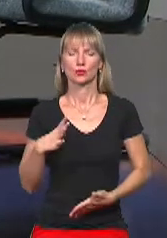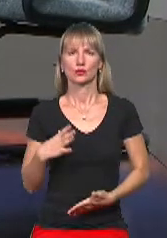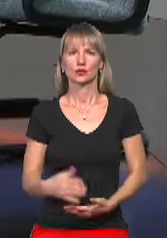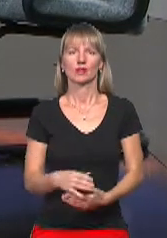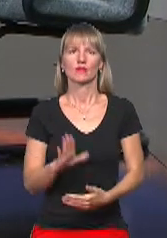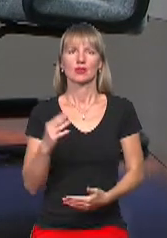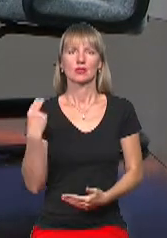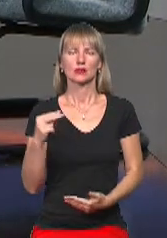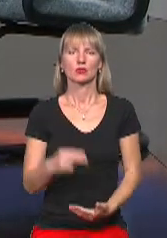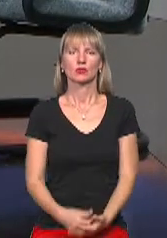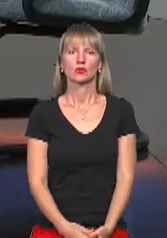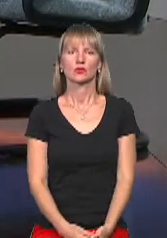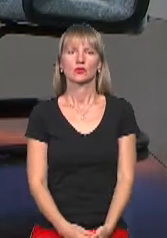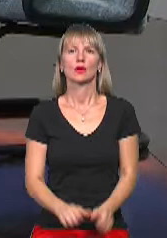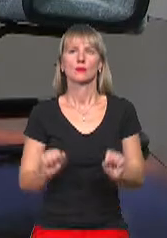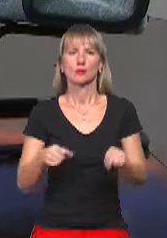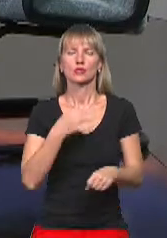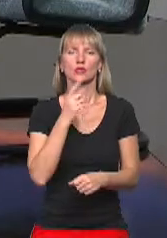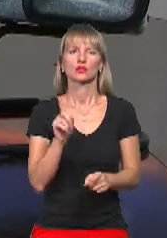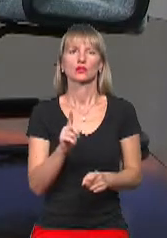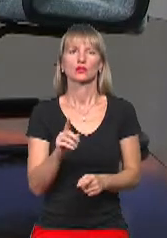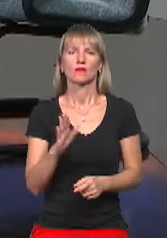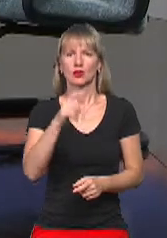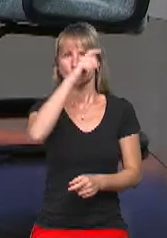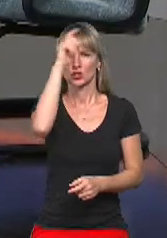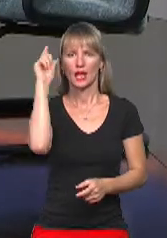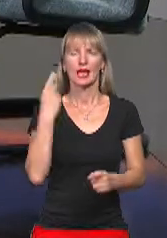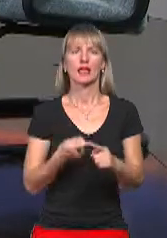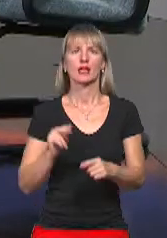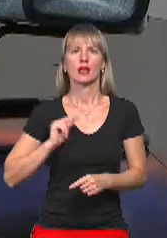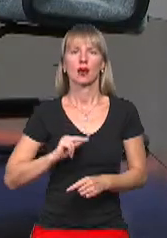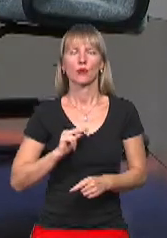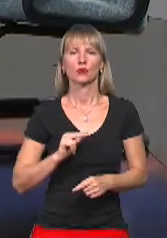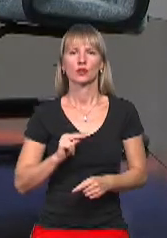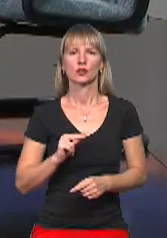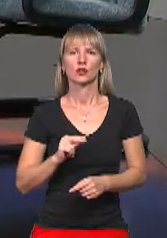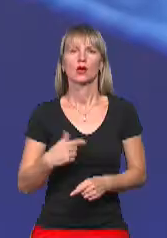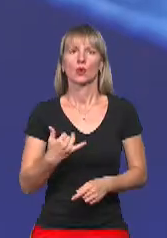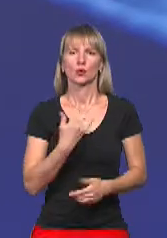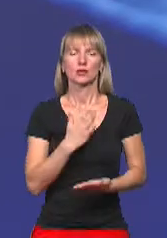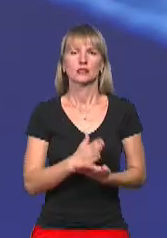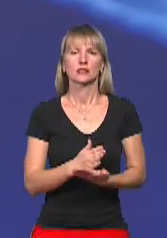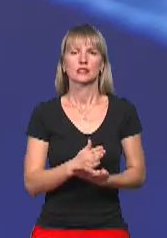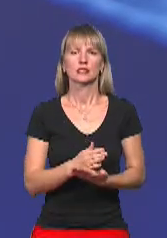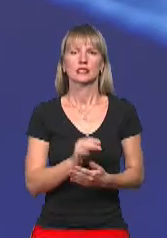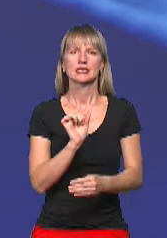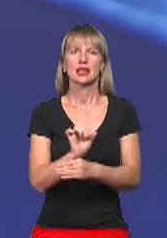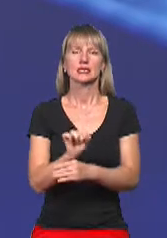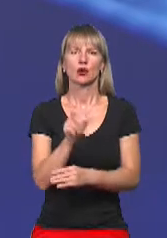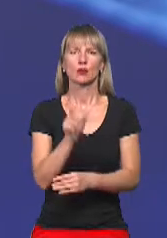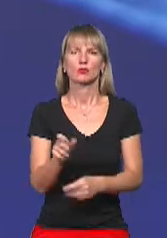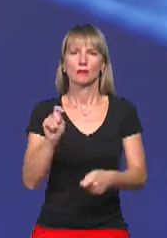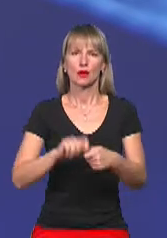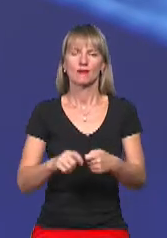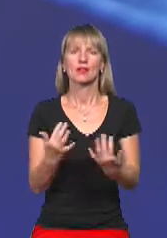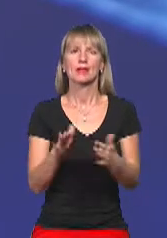ж Запоріжжі. Ну, можна сказати, що в Чехії це працює чуть по-другому. У нас є теж станції общественного моніторингу в деяких